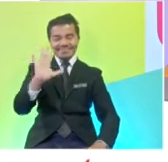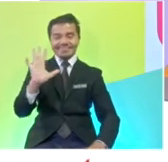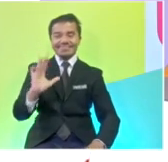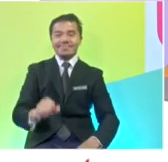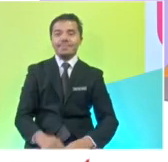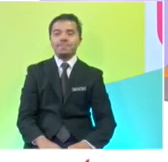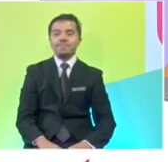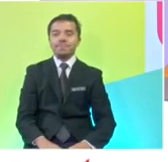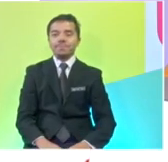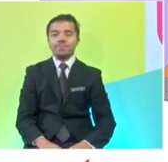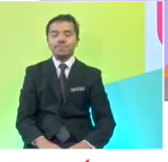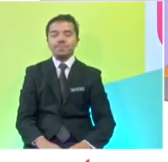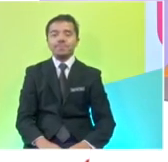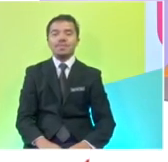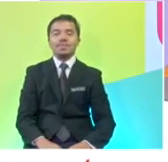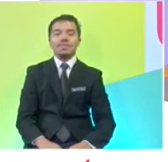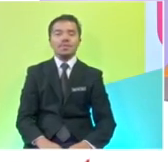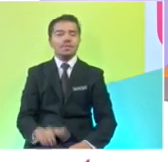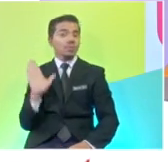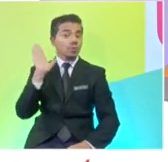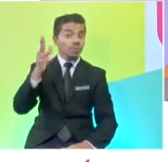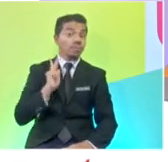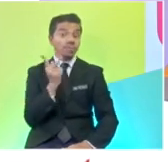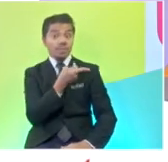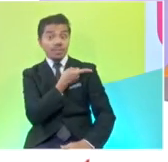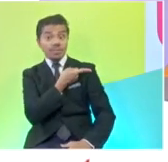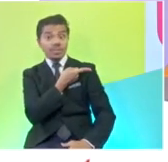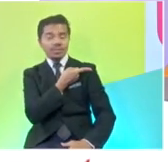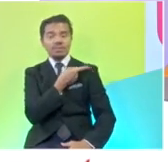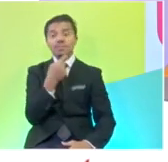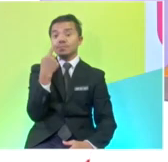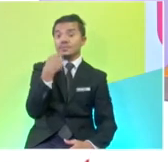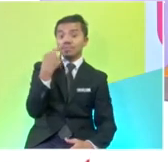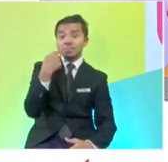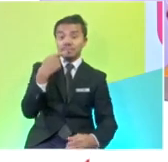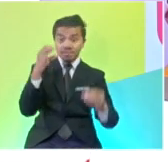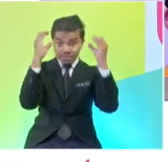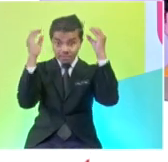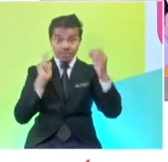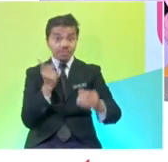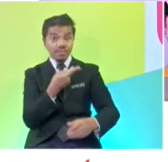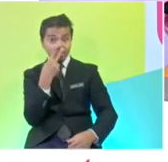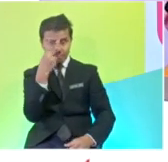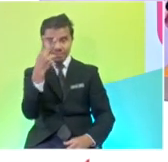baiklah kalau Semua dah untuk episode kali ini